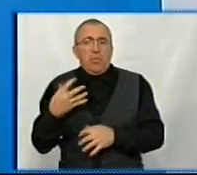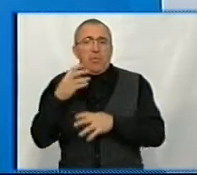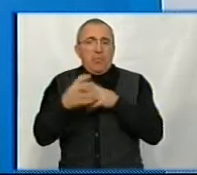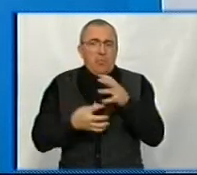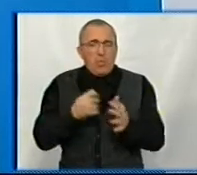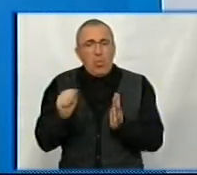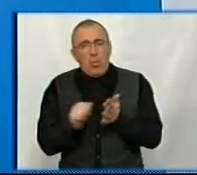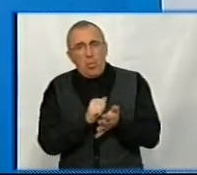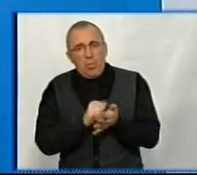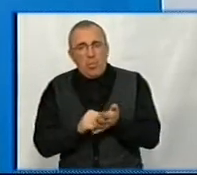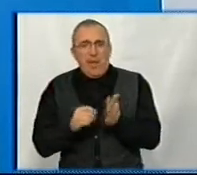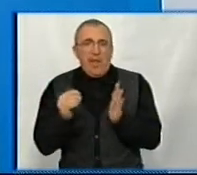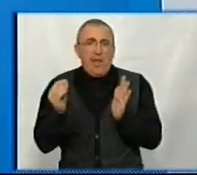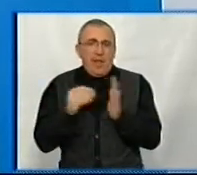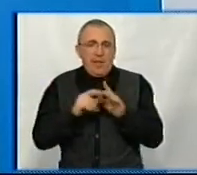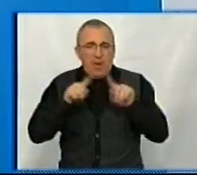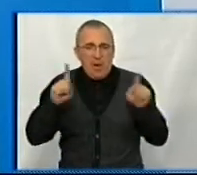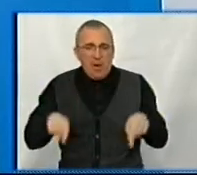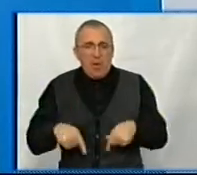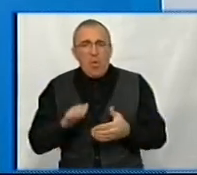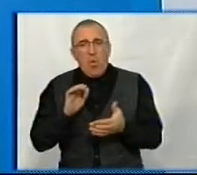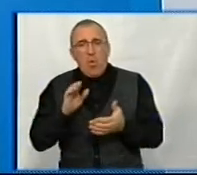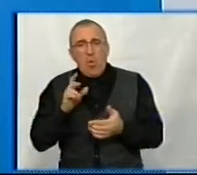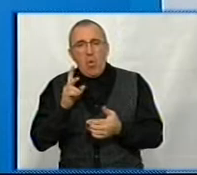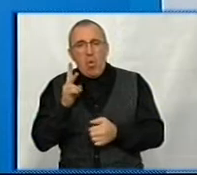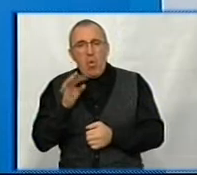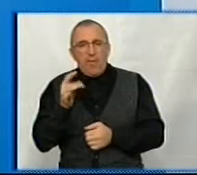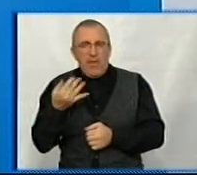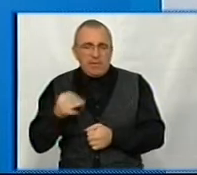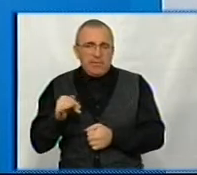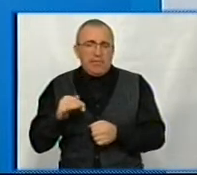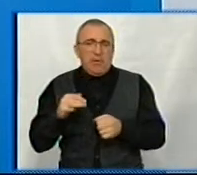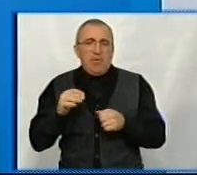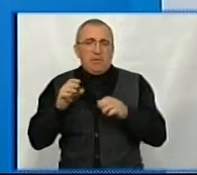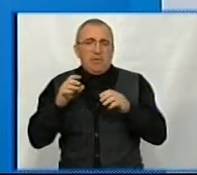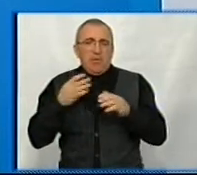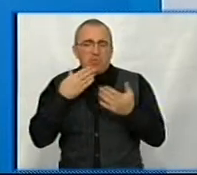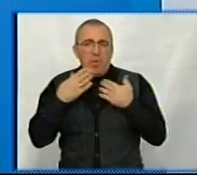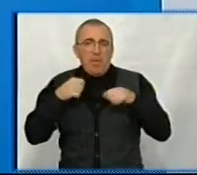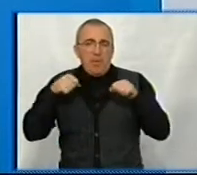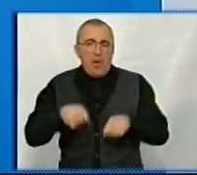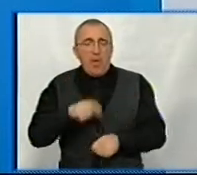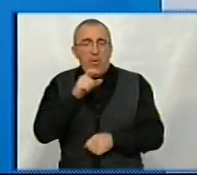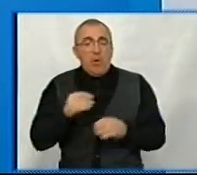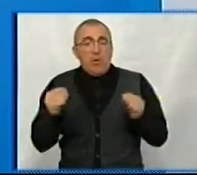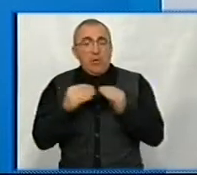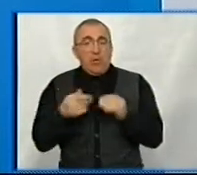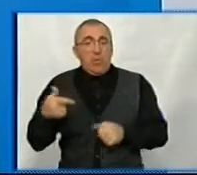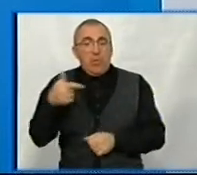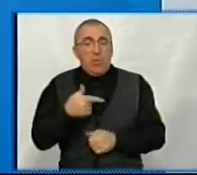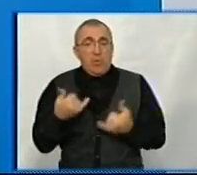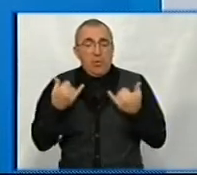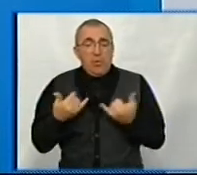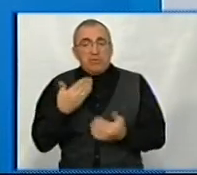міжнародних документів, декларацій, конвенцій, які стосуються захисту прав людини. 10 грудня ми